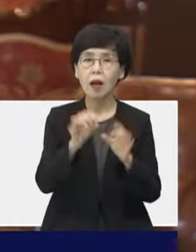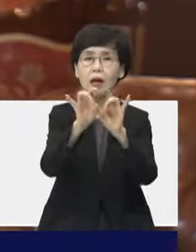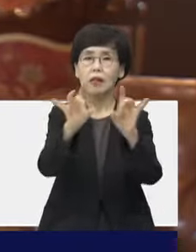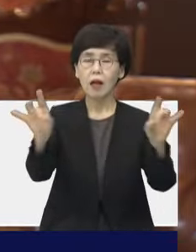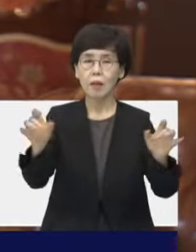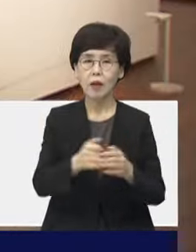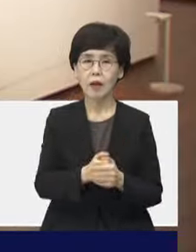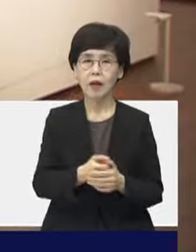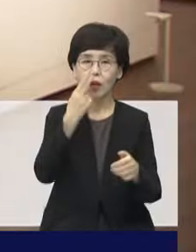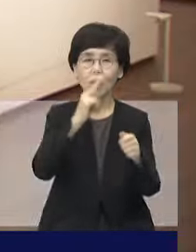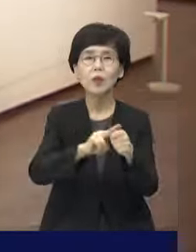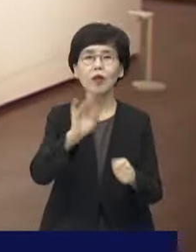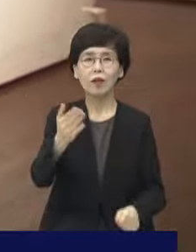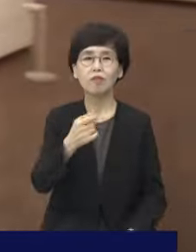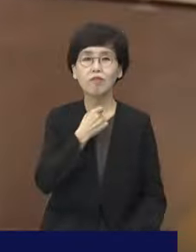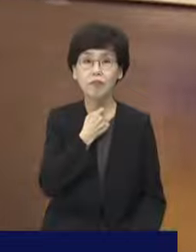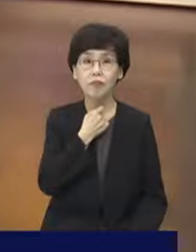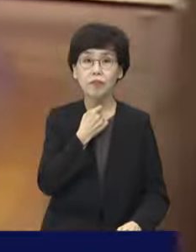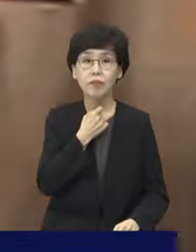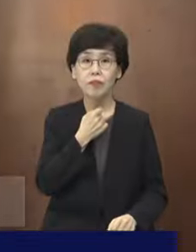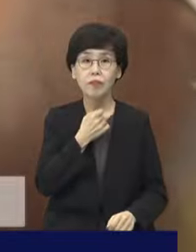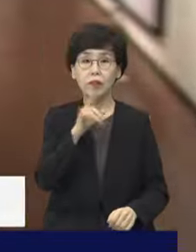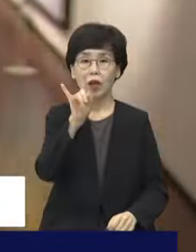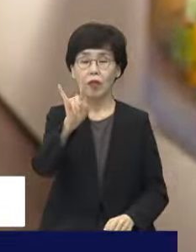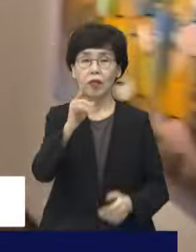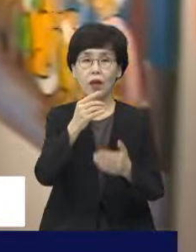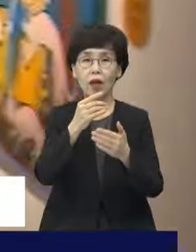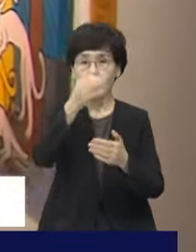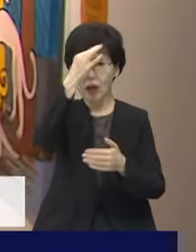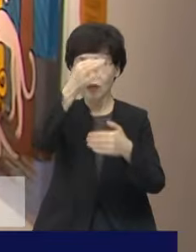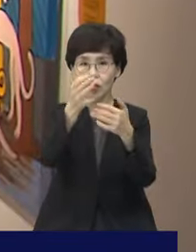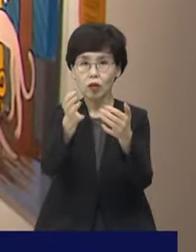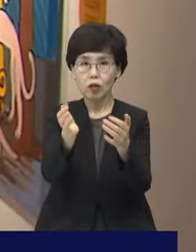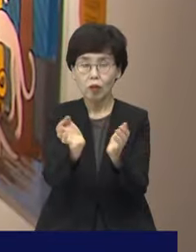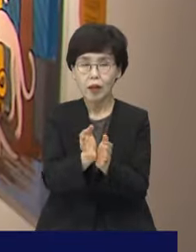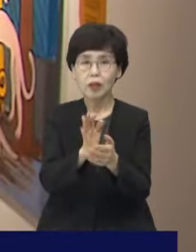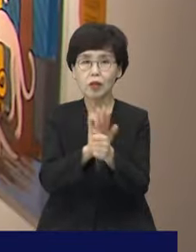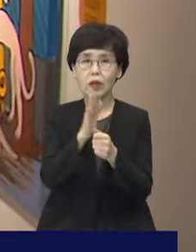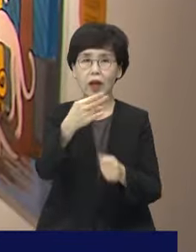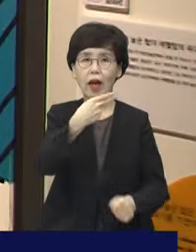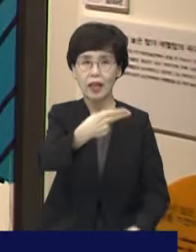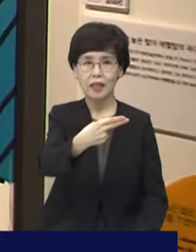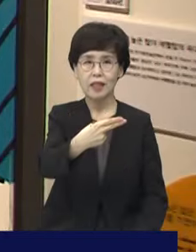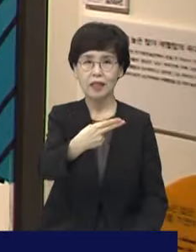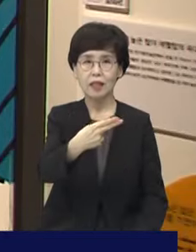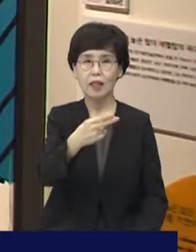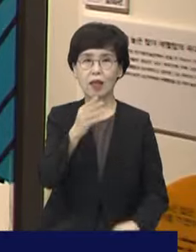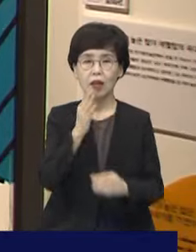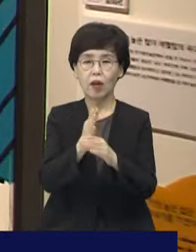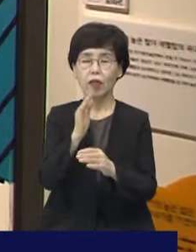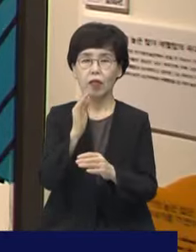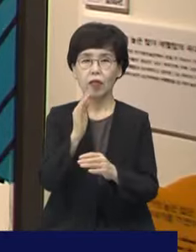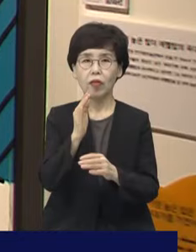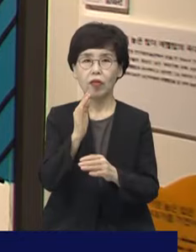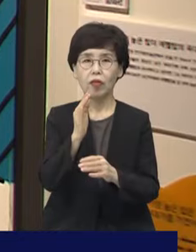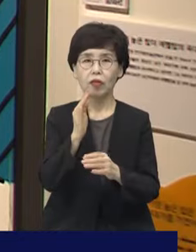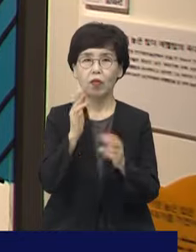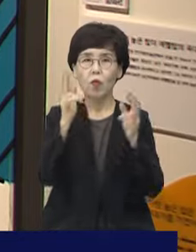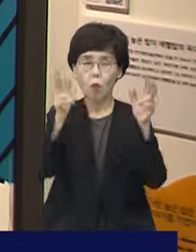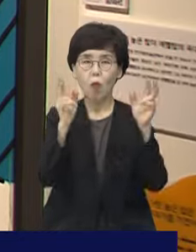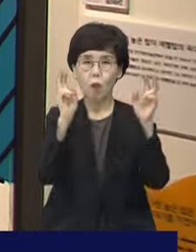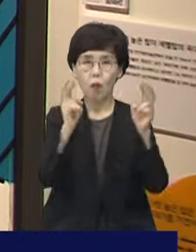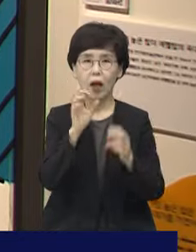분한테 자극이 되어서. 현대예술관 등을 지원하는 HD 현대중공업과 오영수 문학상을 후원하는